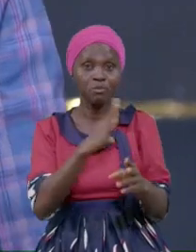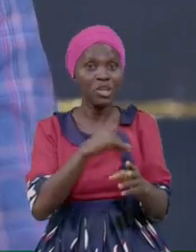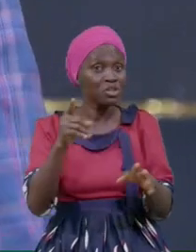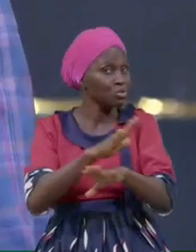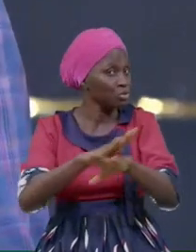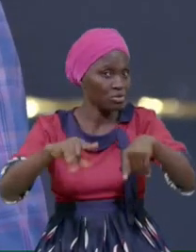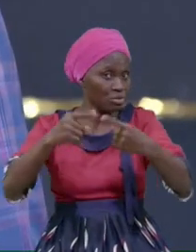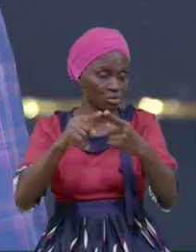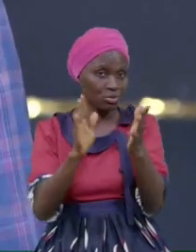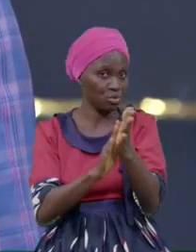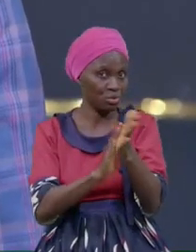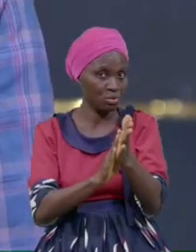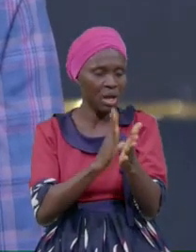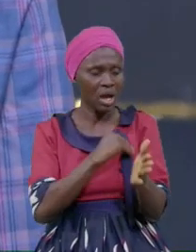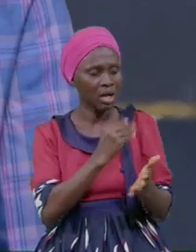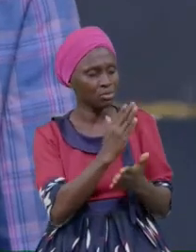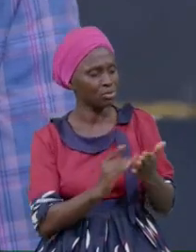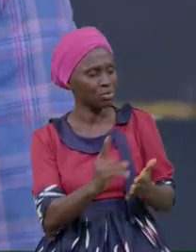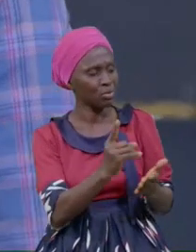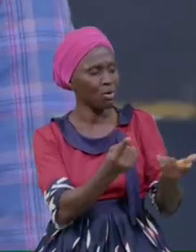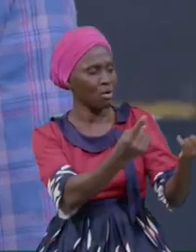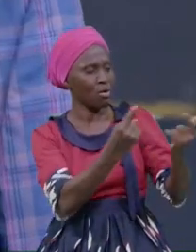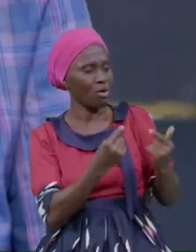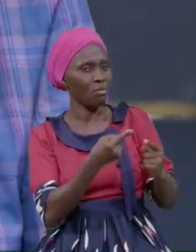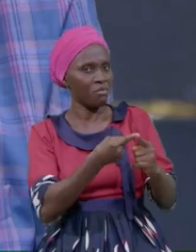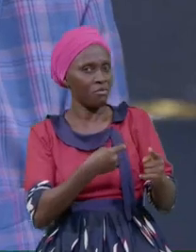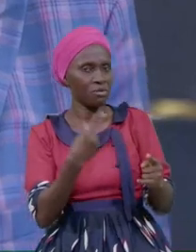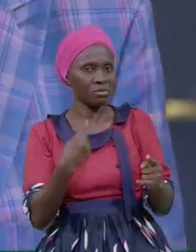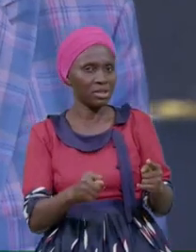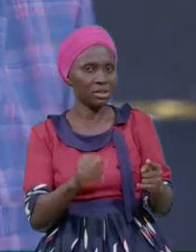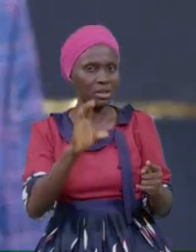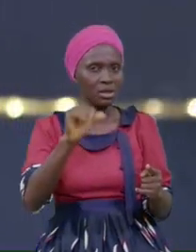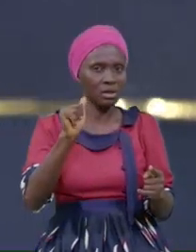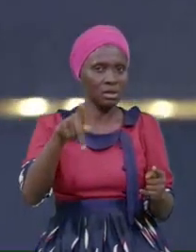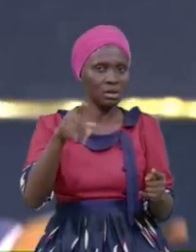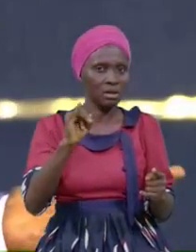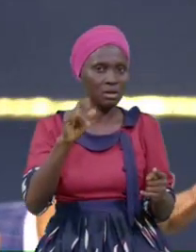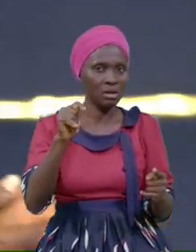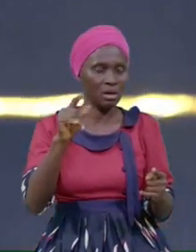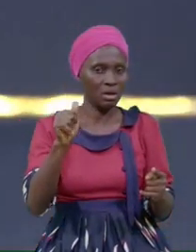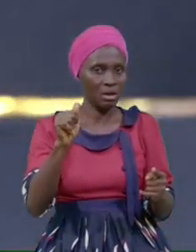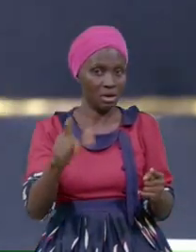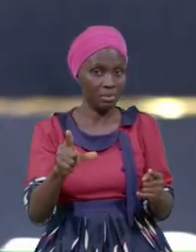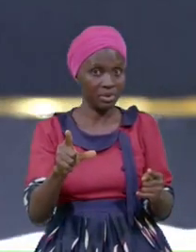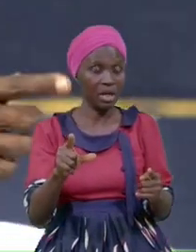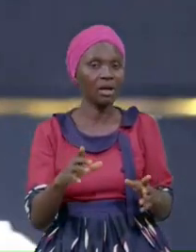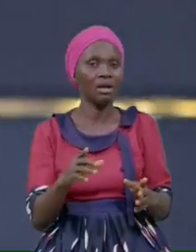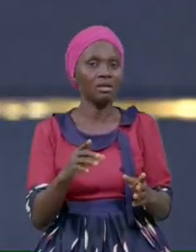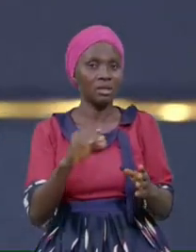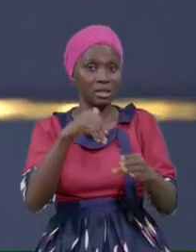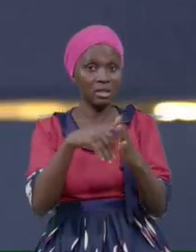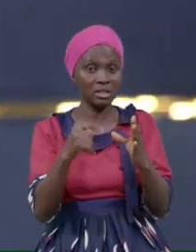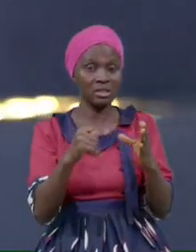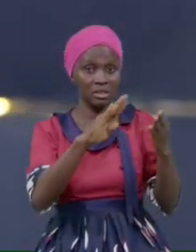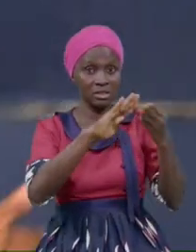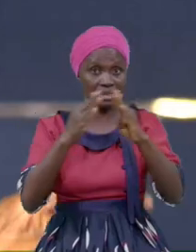fréquenté et quelqu'un vient de la capitale de l'État et le gouvernement dit,